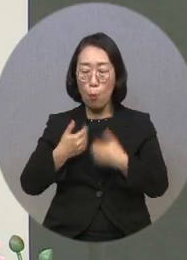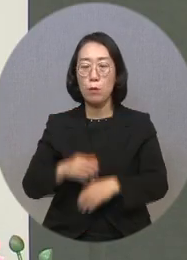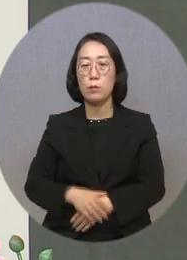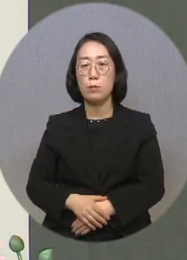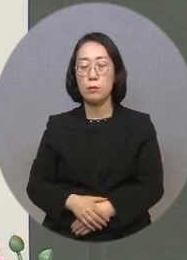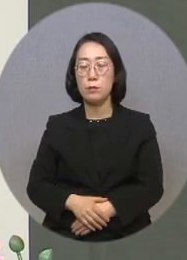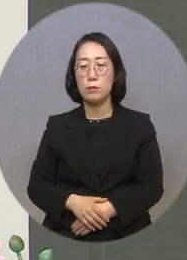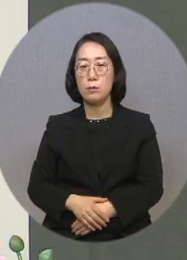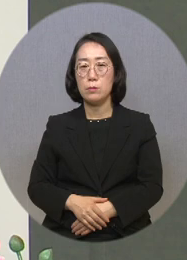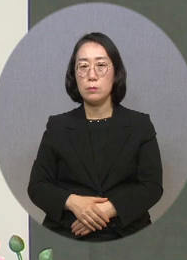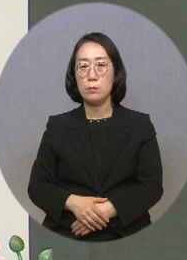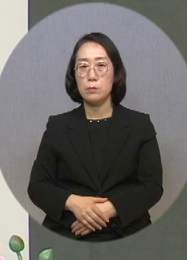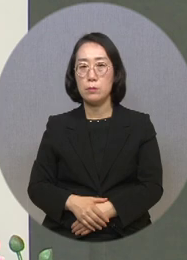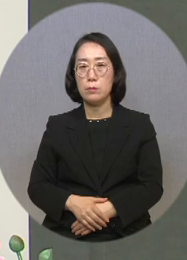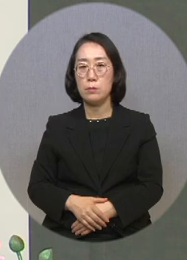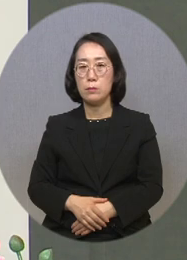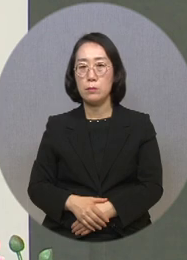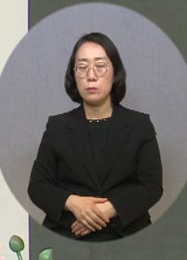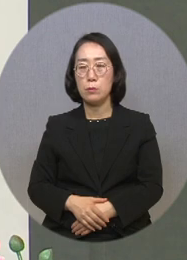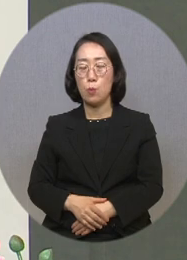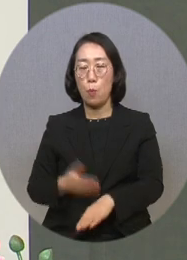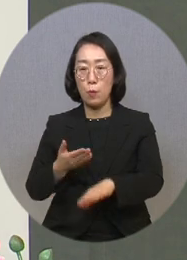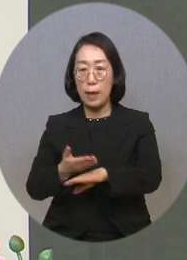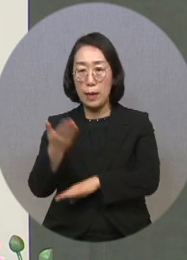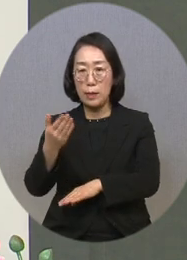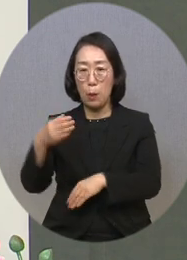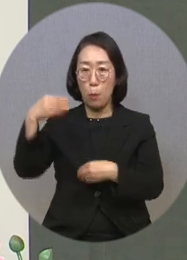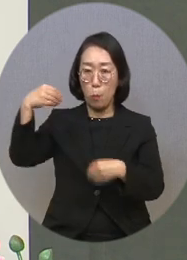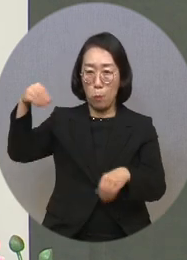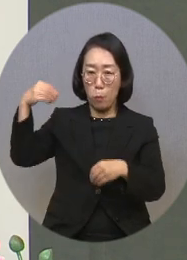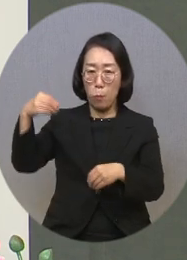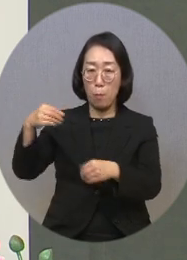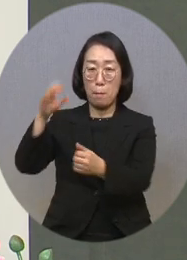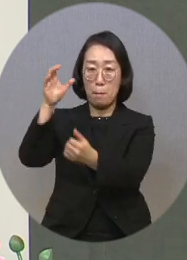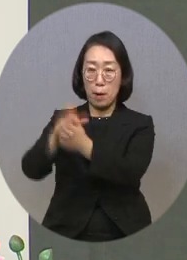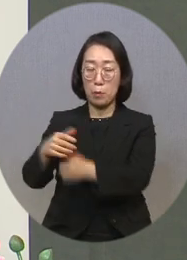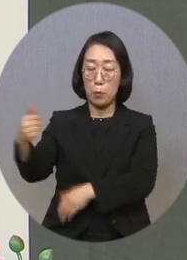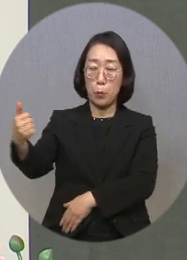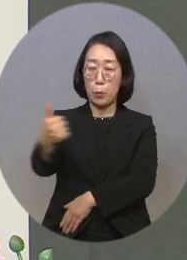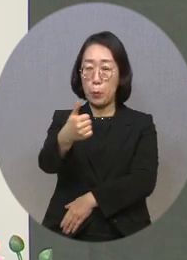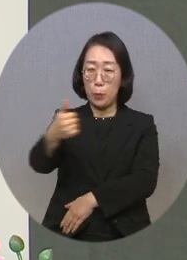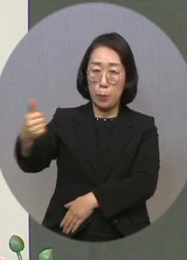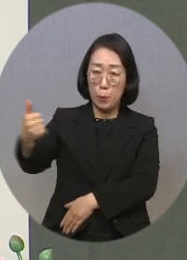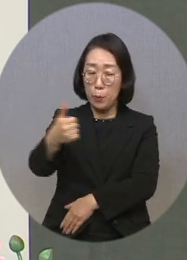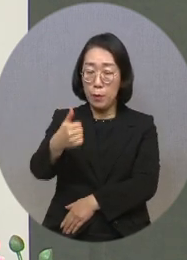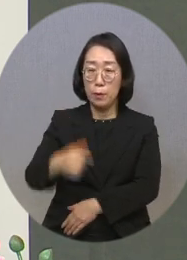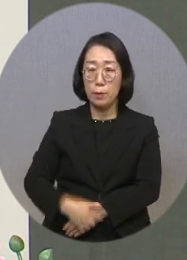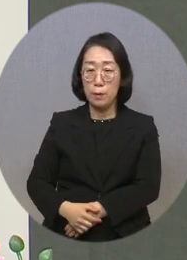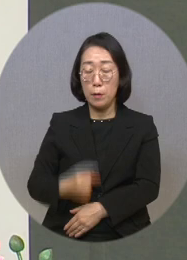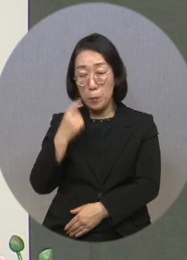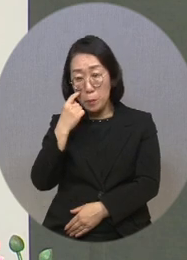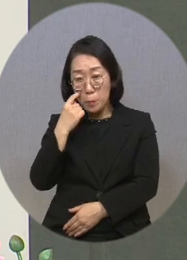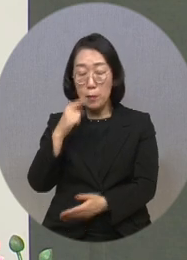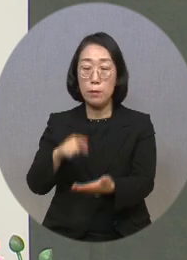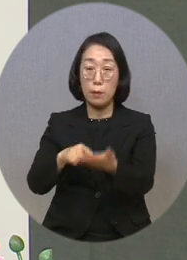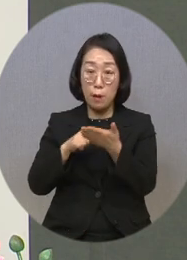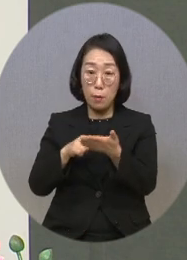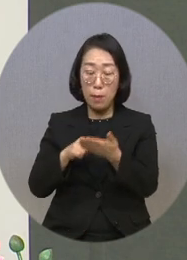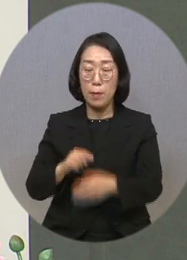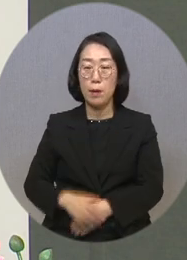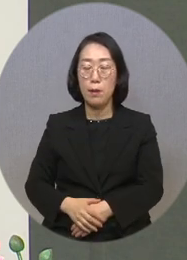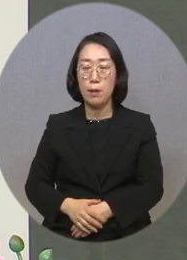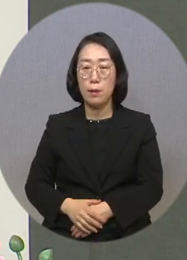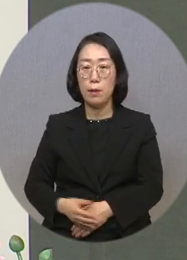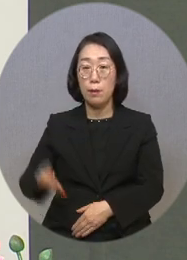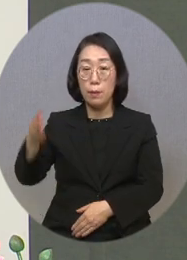뭐 대역이 나와서 한다는 등 등등 여러 가지 문제를 제기하고 있습니다만은